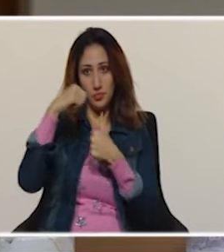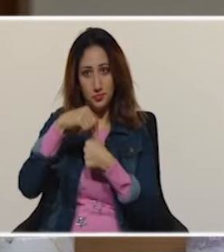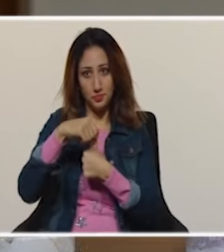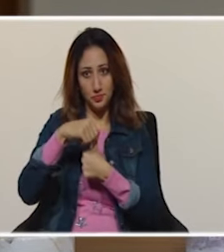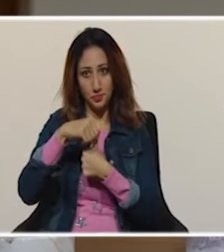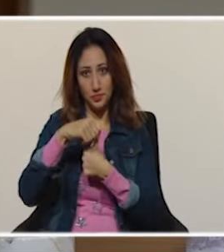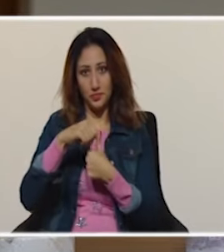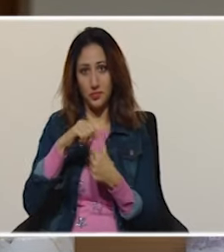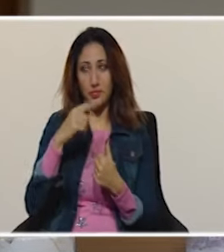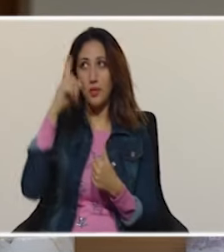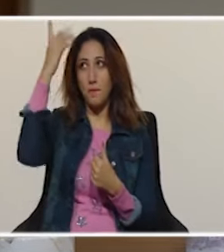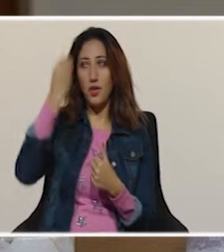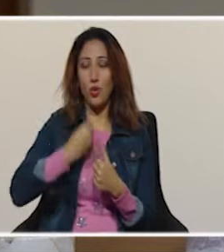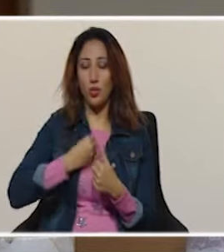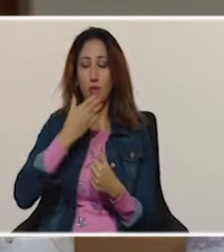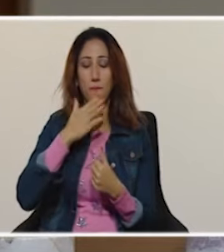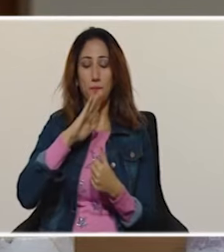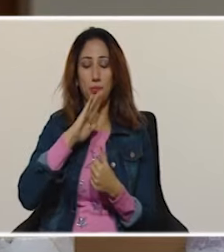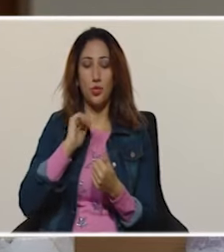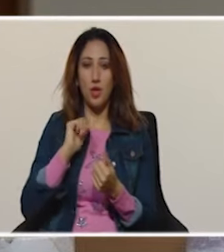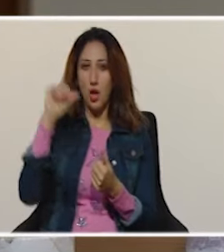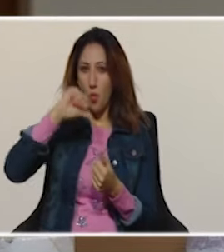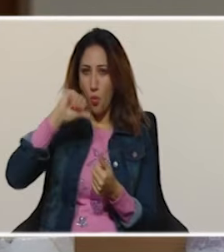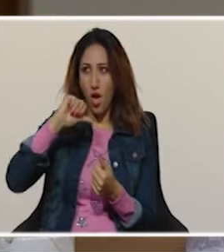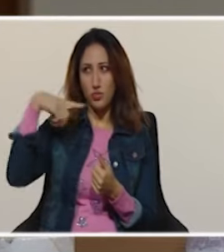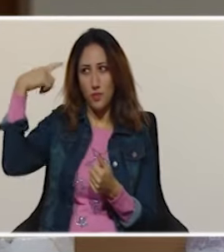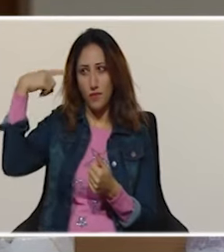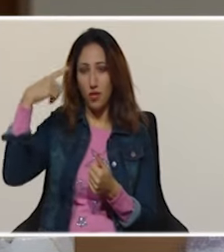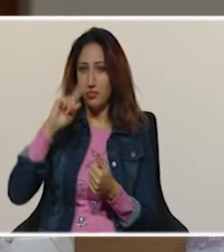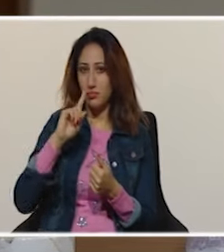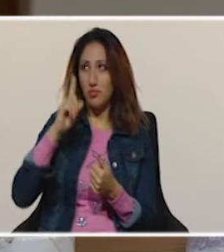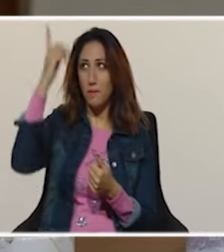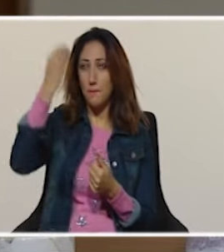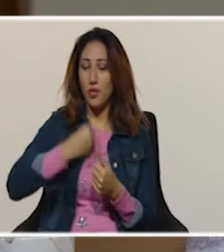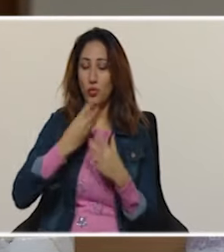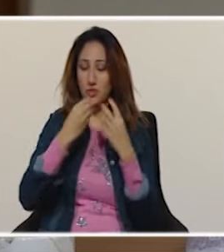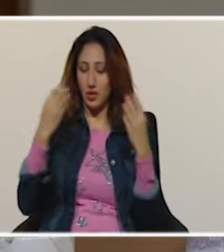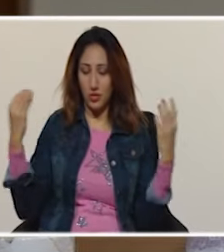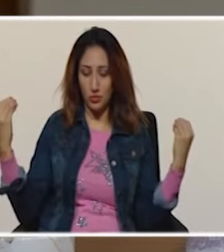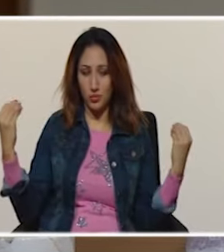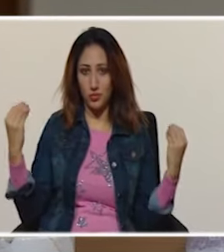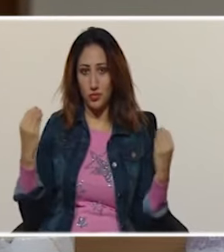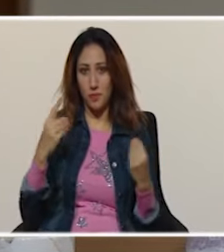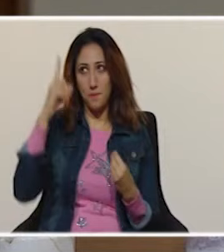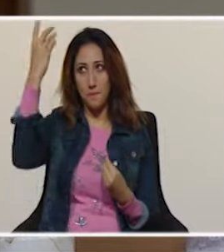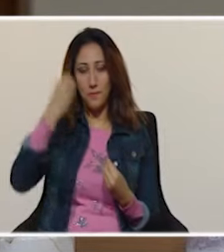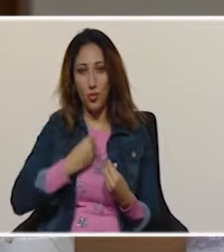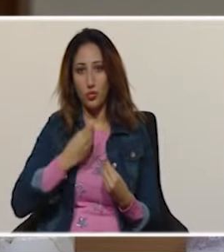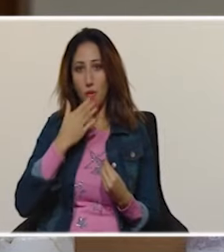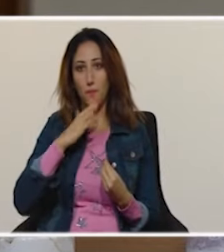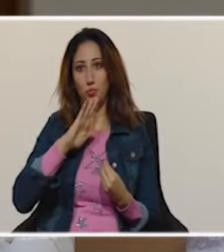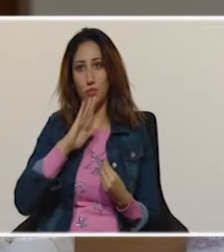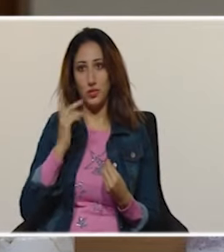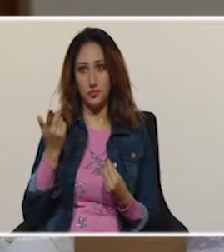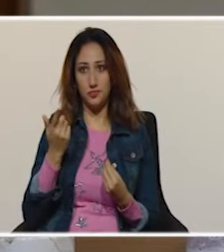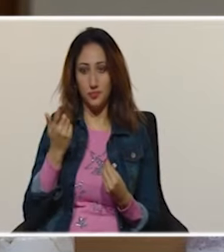ما لديه من نعم قبل ان يتذكر ما لديه من هموم. العطايا والهبات الربانيه مش بتيجي في الوقت